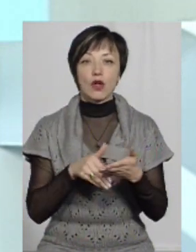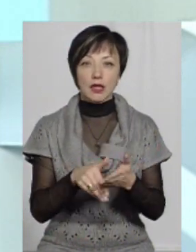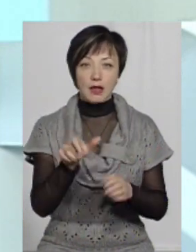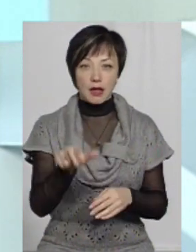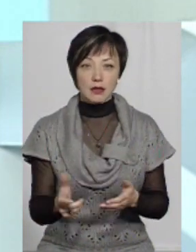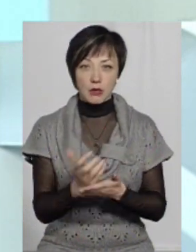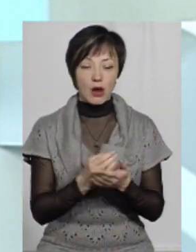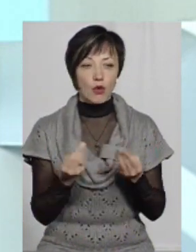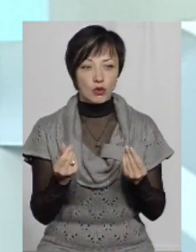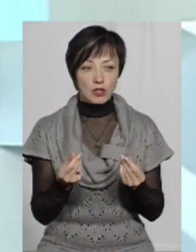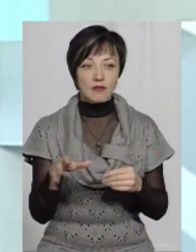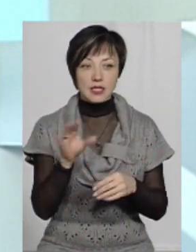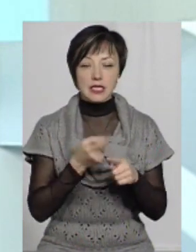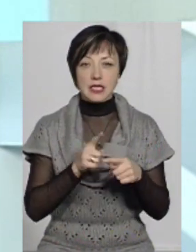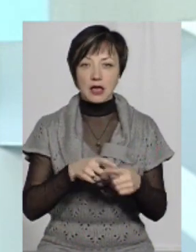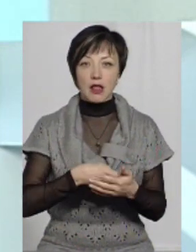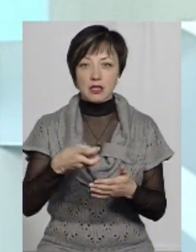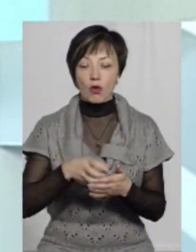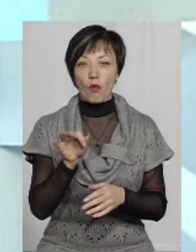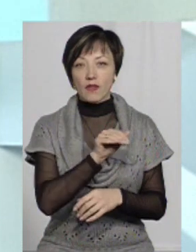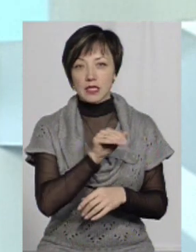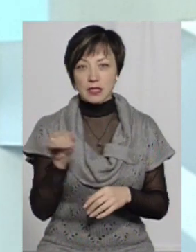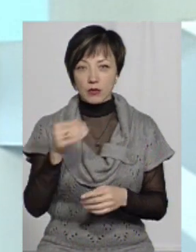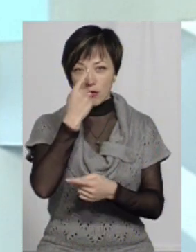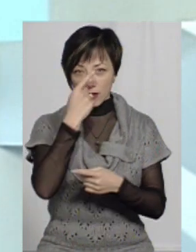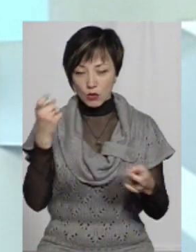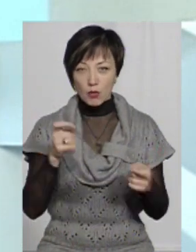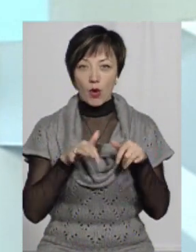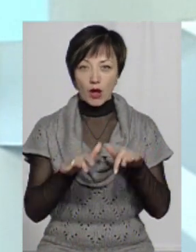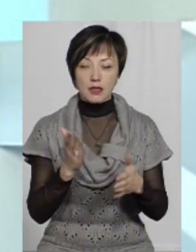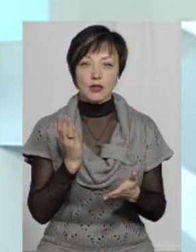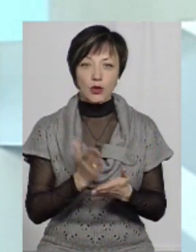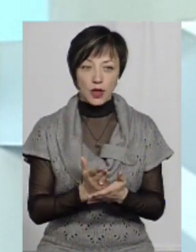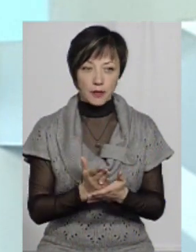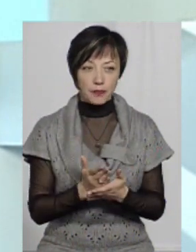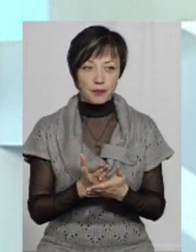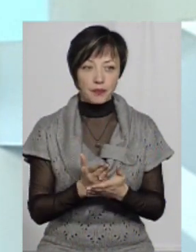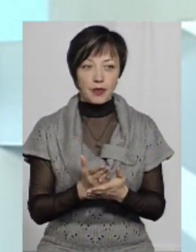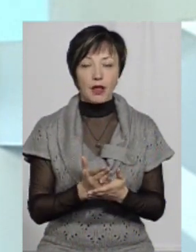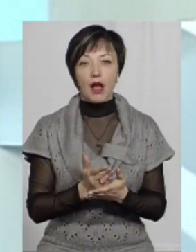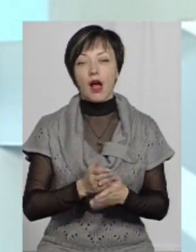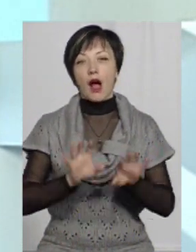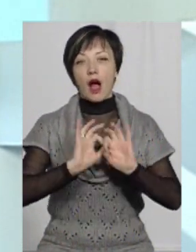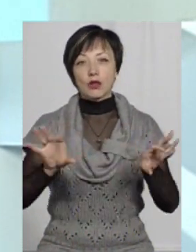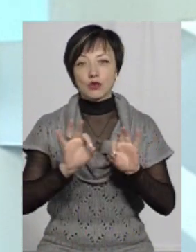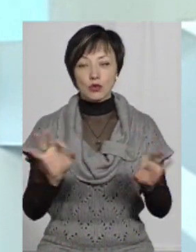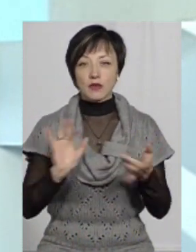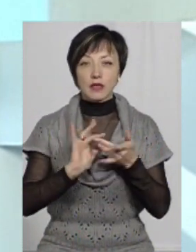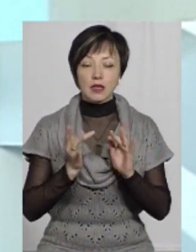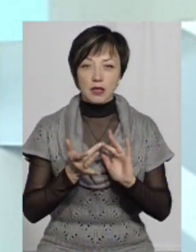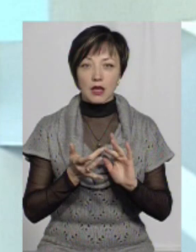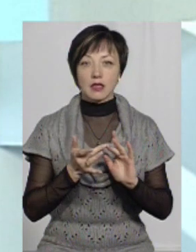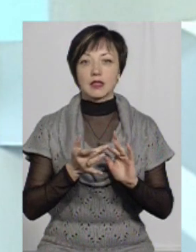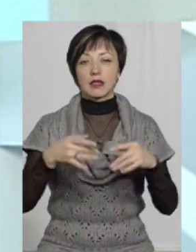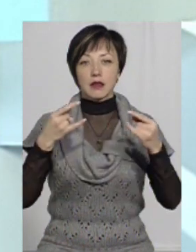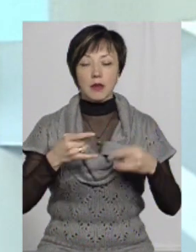волонтер збирає кошти, то всі ці листи офіційно про повідомлення про акцію є. Анонсується в соціальних мережах,